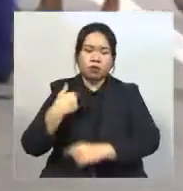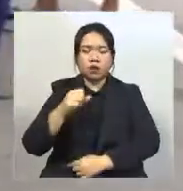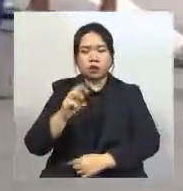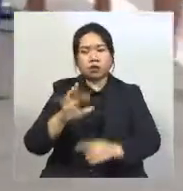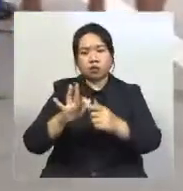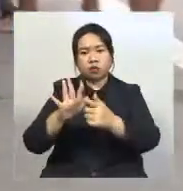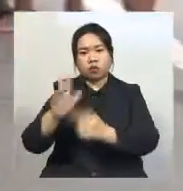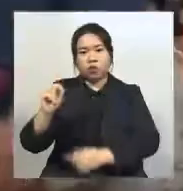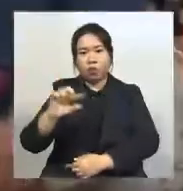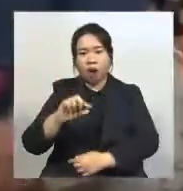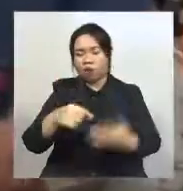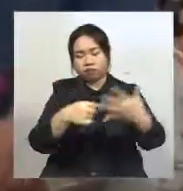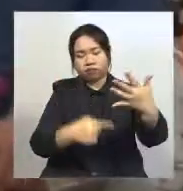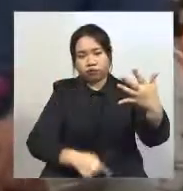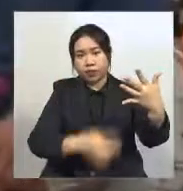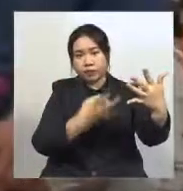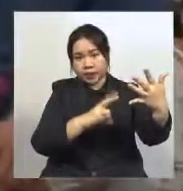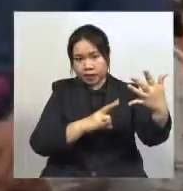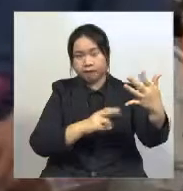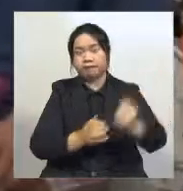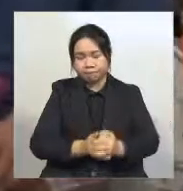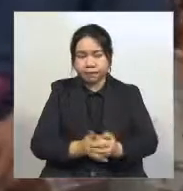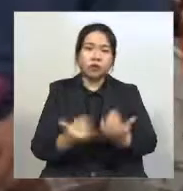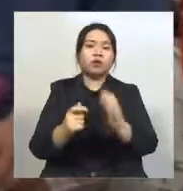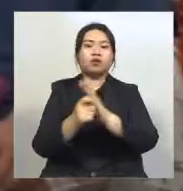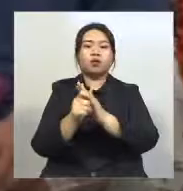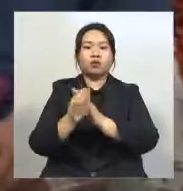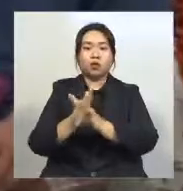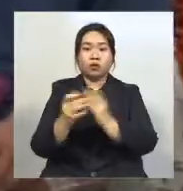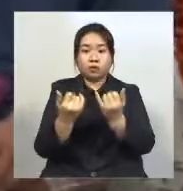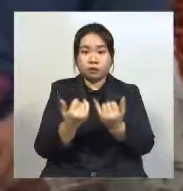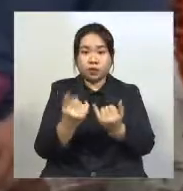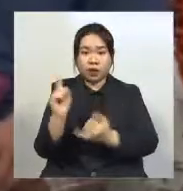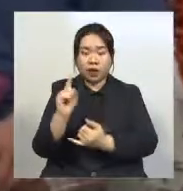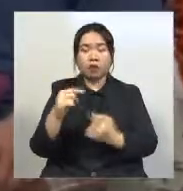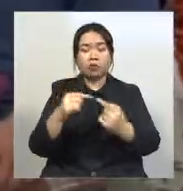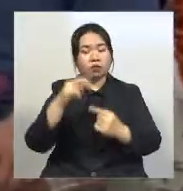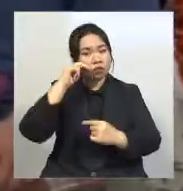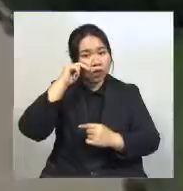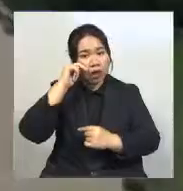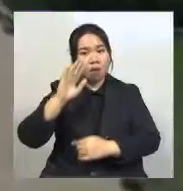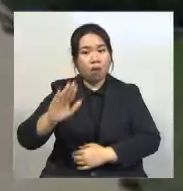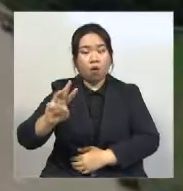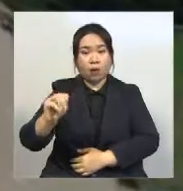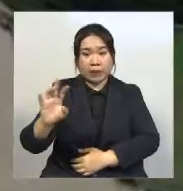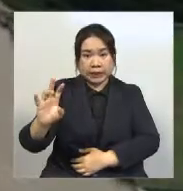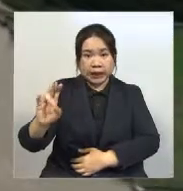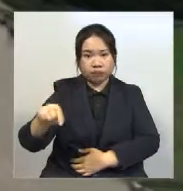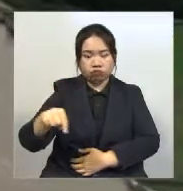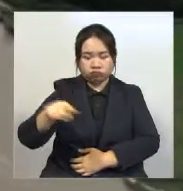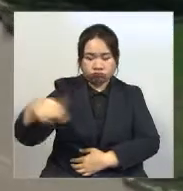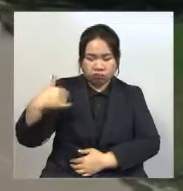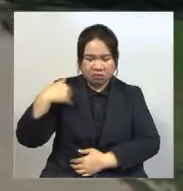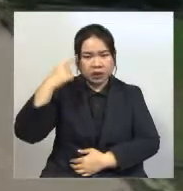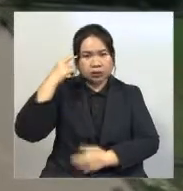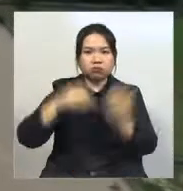งค่ะสำหรับแนวโน้มสถานการณ์ที่จังหวัดอุบลราชธานีในวันนี้ระดับน้ำที่สถานี M7 ก็ยังคงมีแนวโน้มที่สู